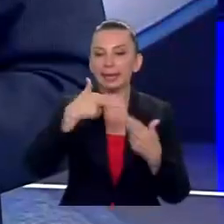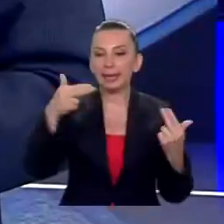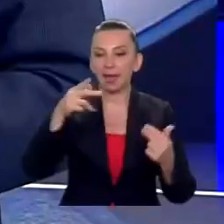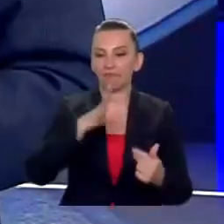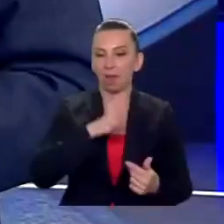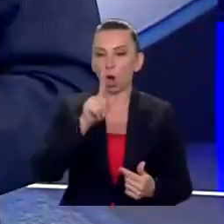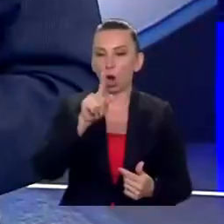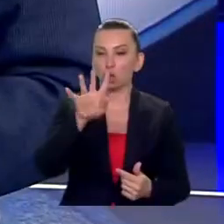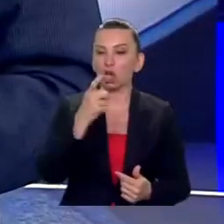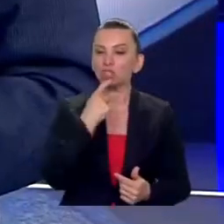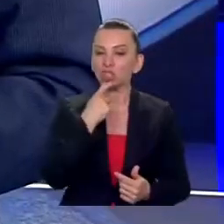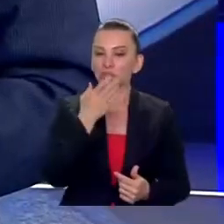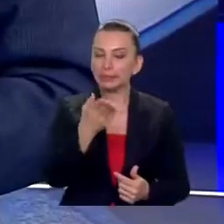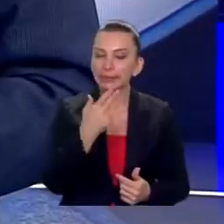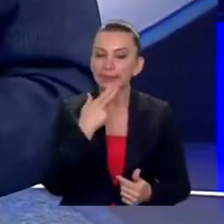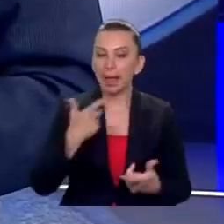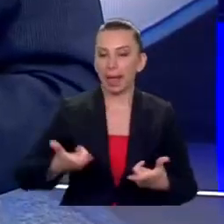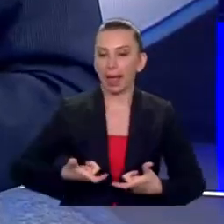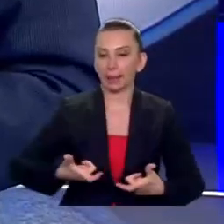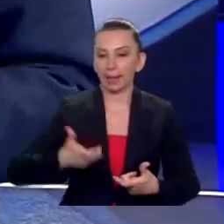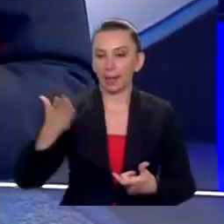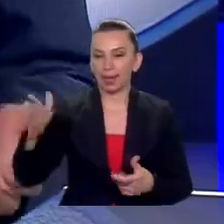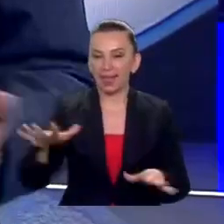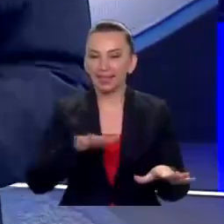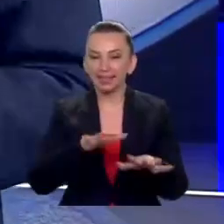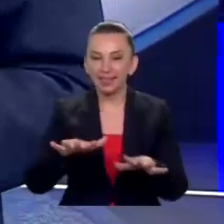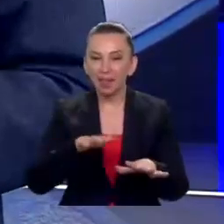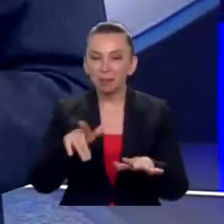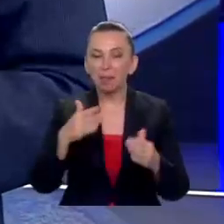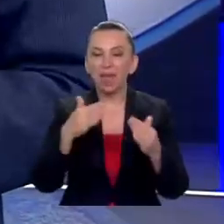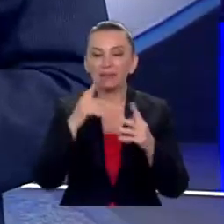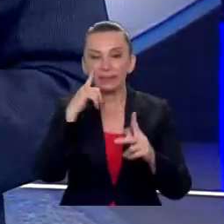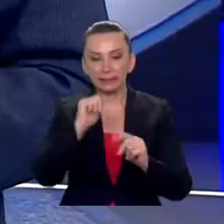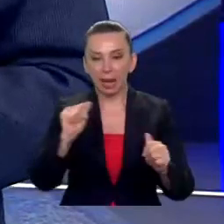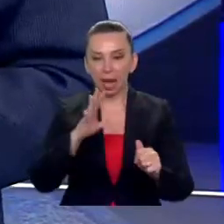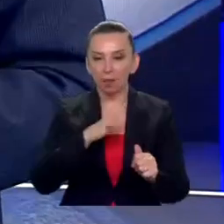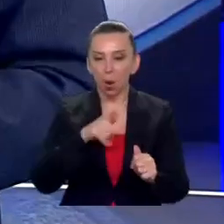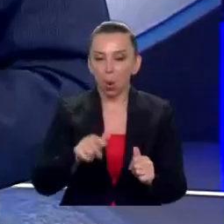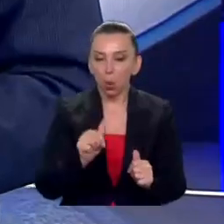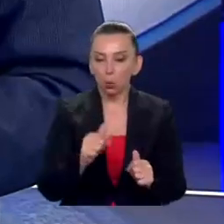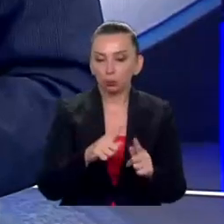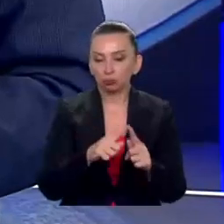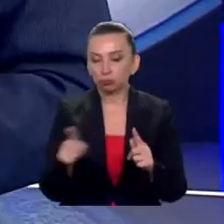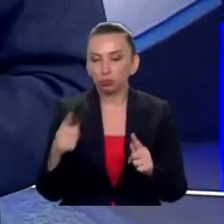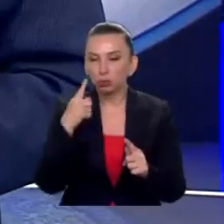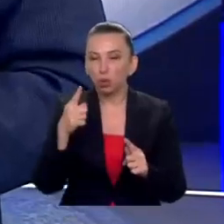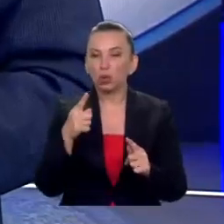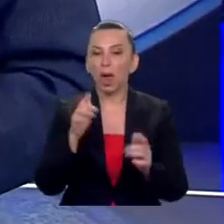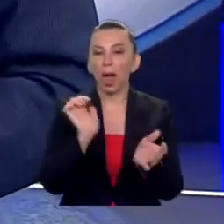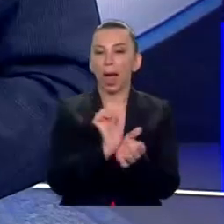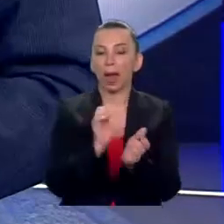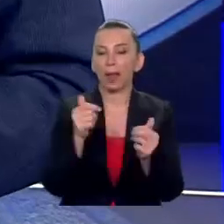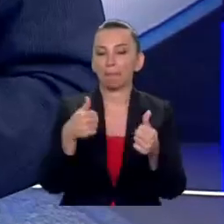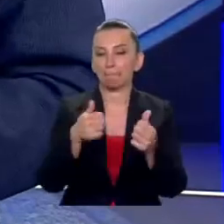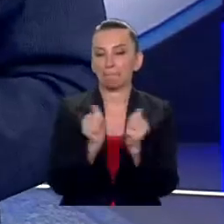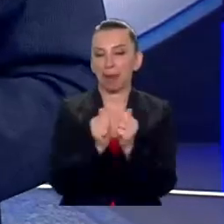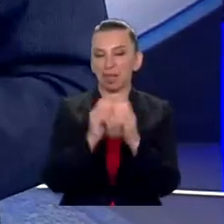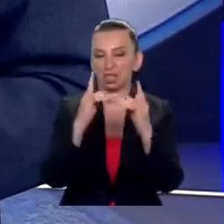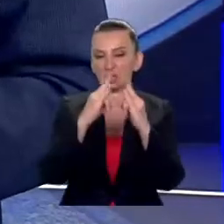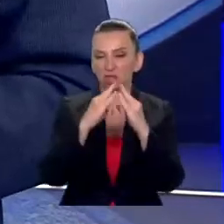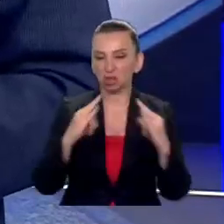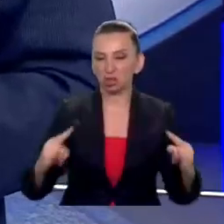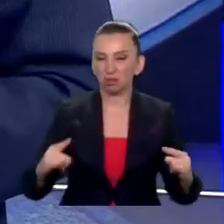14 yaşındaki Yağmur Özçelik Hatay'da yaşıyor. Depremde evleri hasar gördü ve o günden bu yana da ailesiyle birlikte çadırda kalıyor.